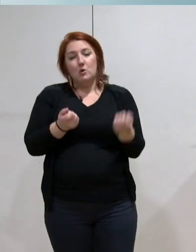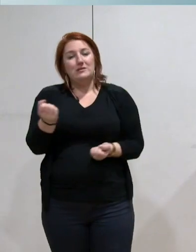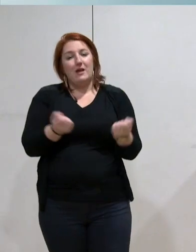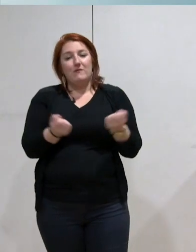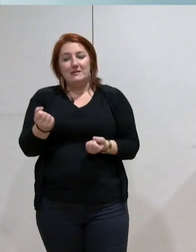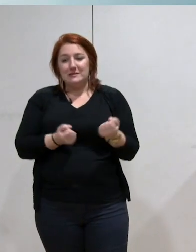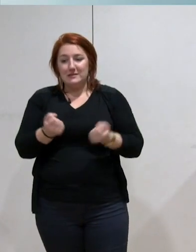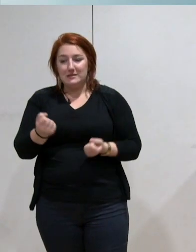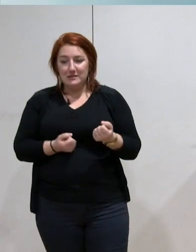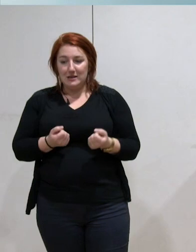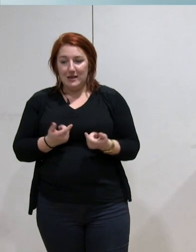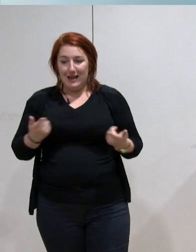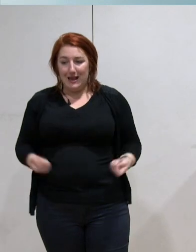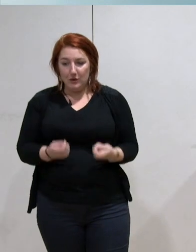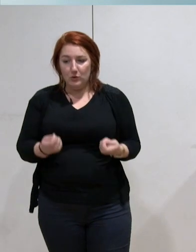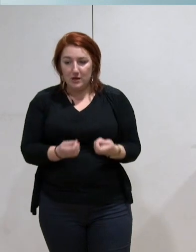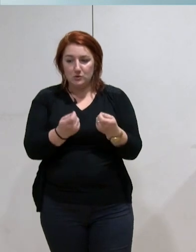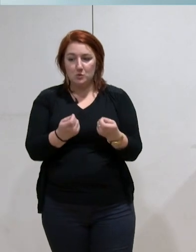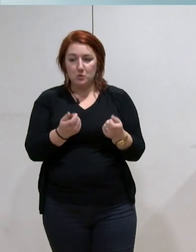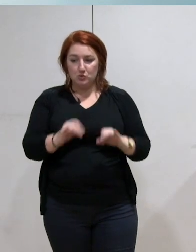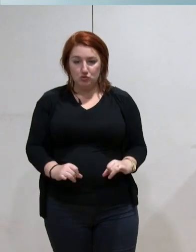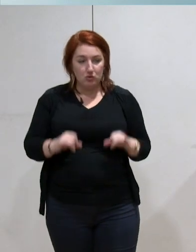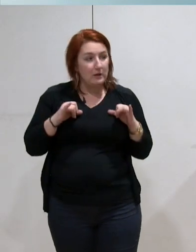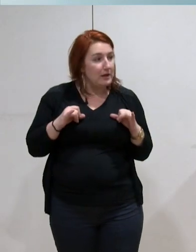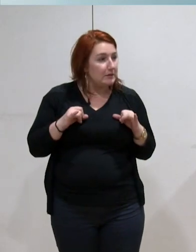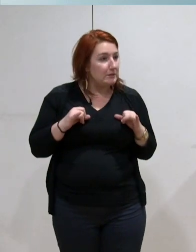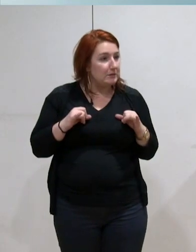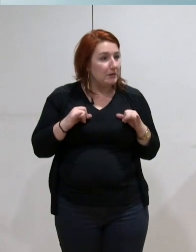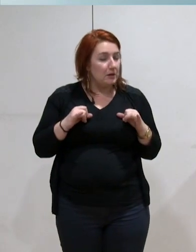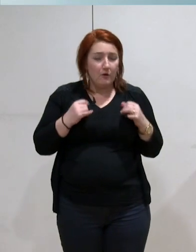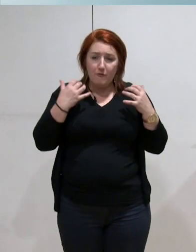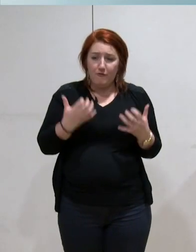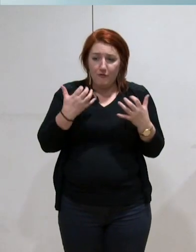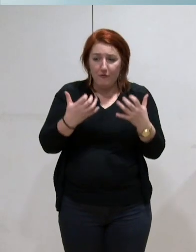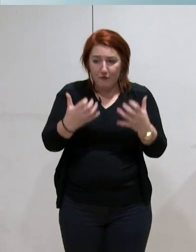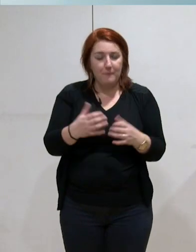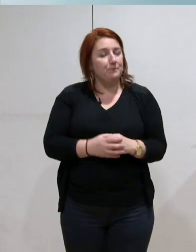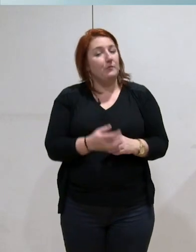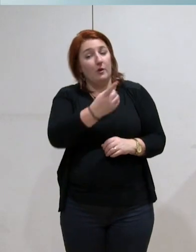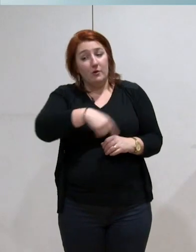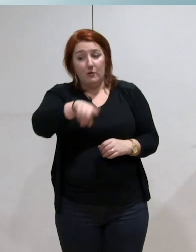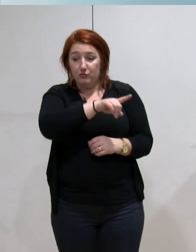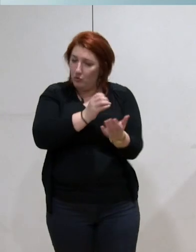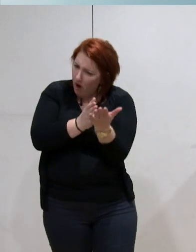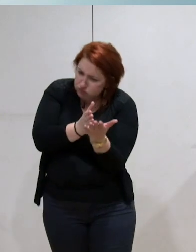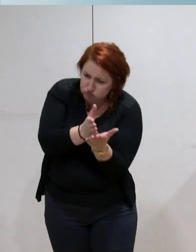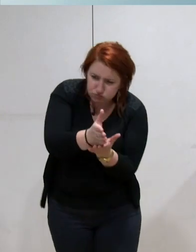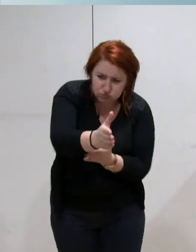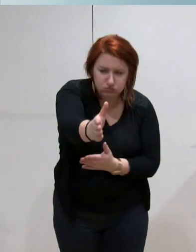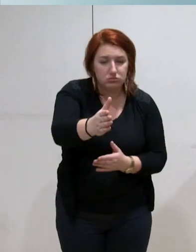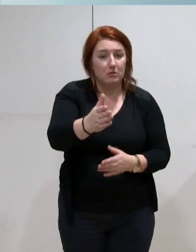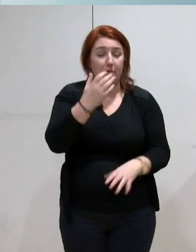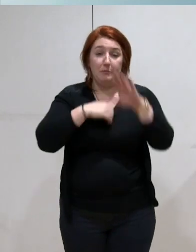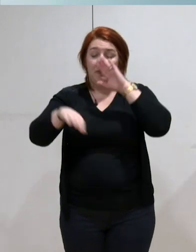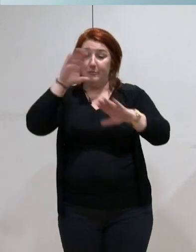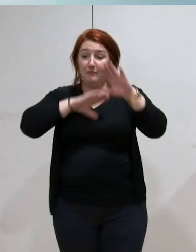jeunesse vouleit absolument ben vous vous êtes engouffré dans cette piste avec tous les dégâts qu'elle engendre et